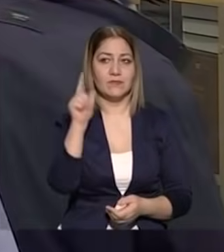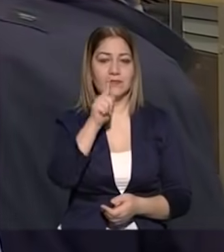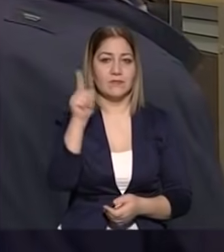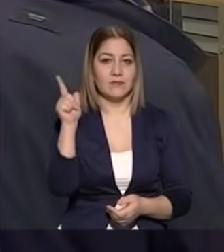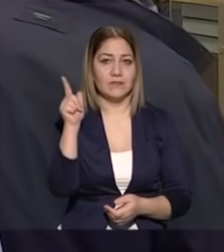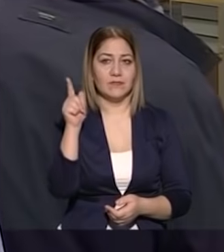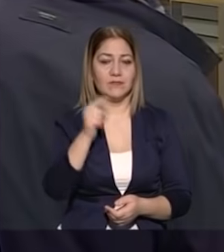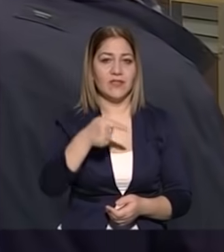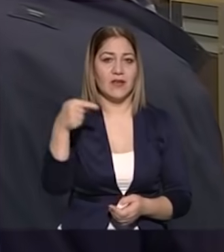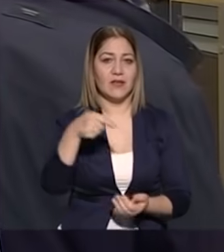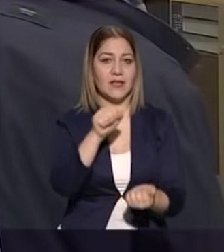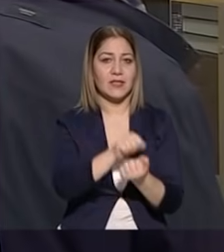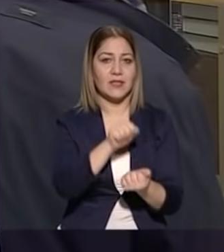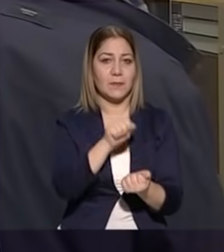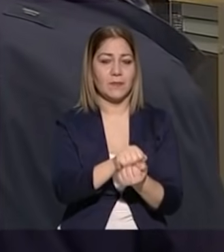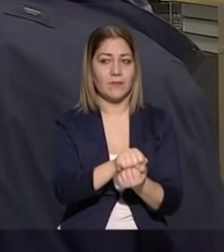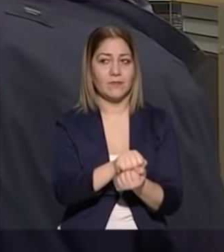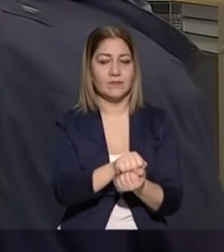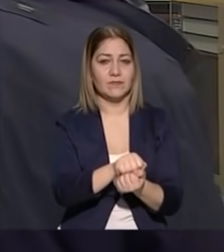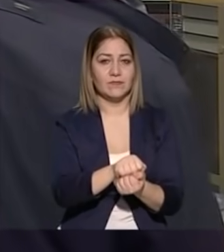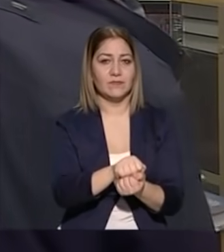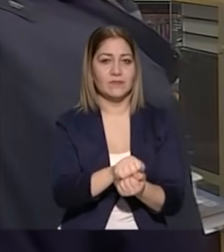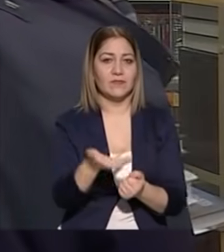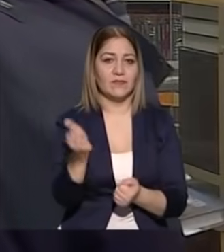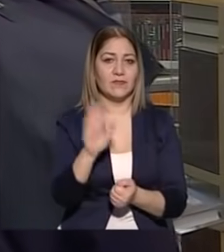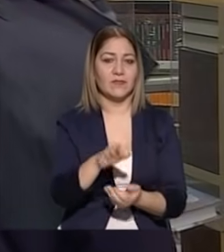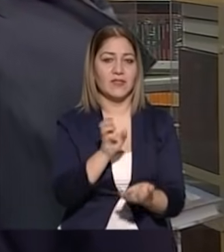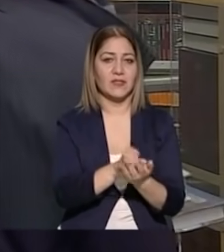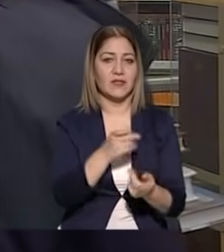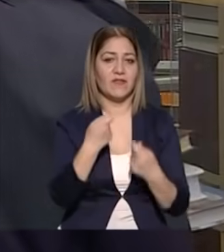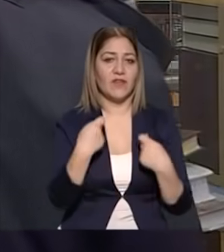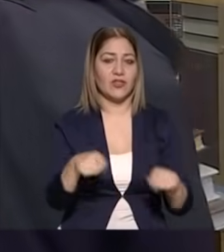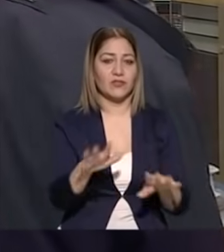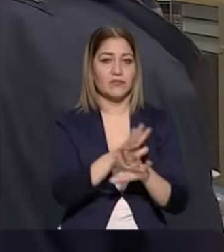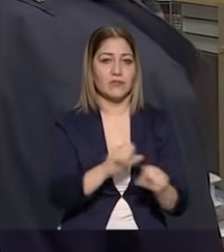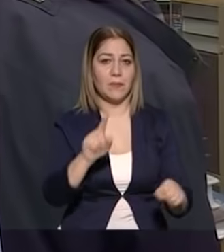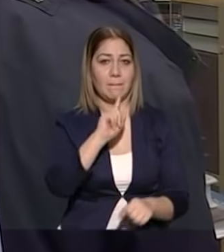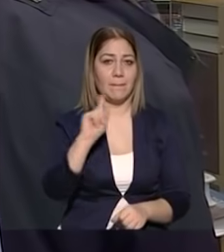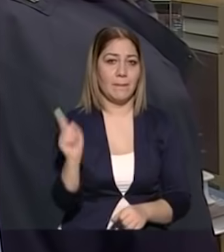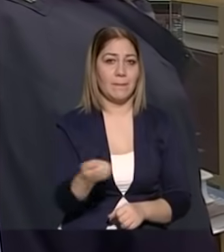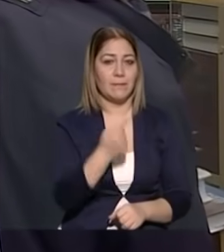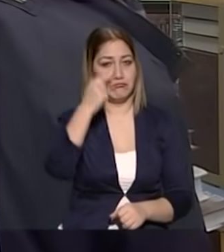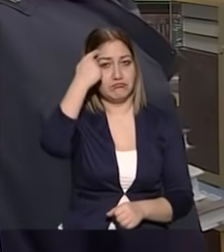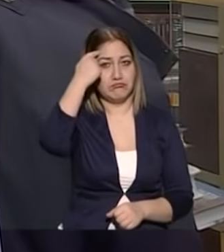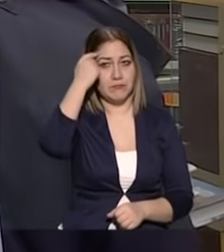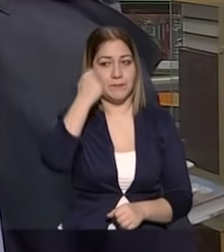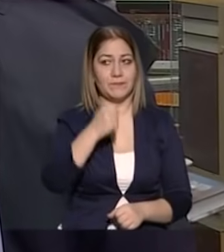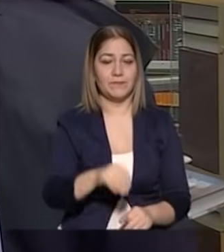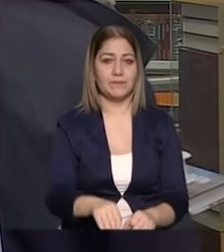առաջ 1000 տպականակը, եթե վաճառվում էր, սպառվում էր 1 տարում, մենք դա համարում էինք,